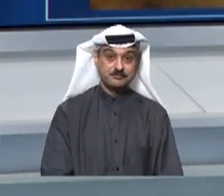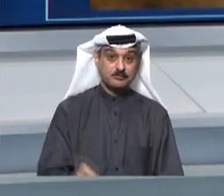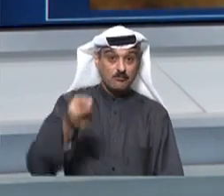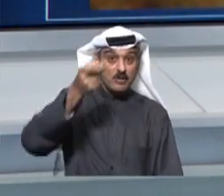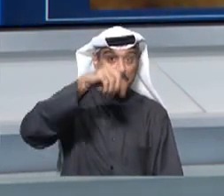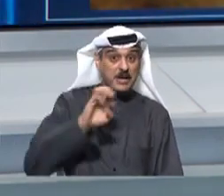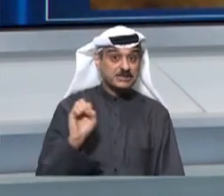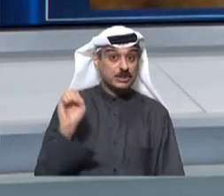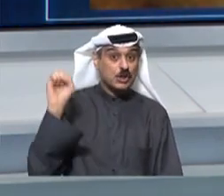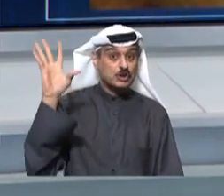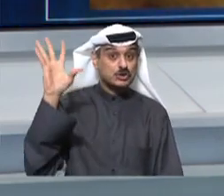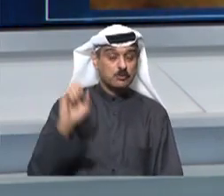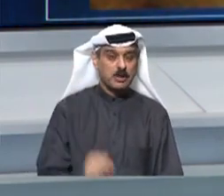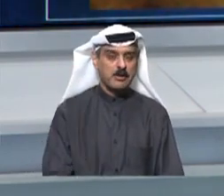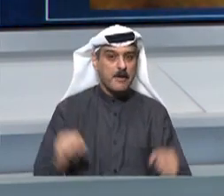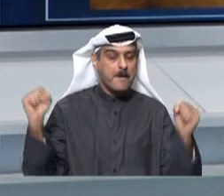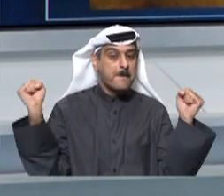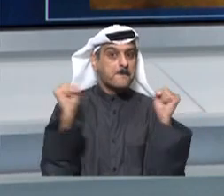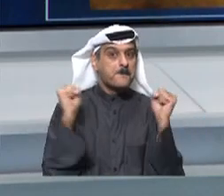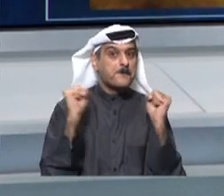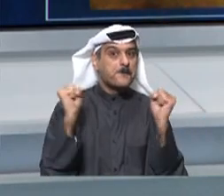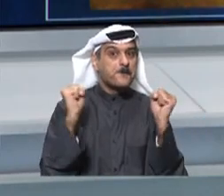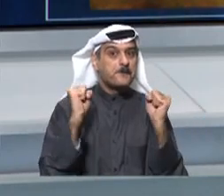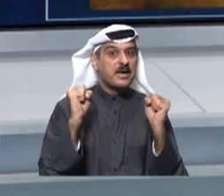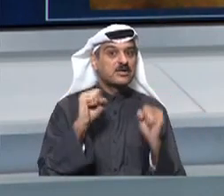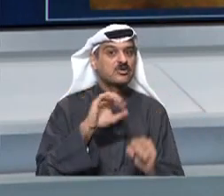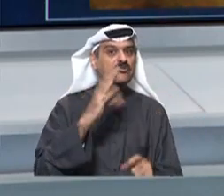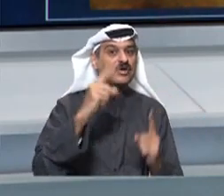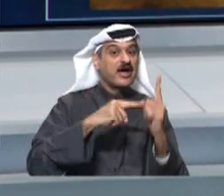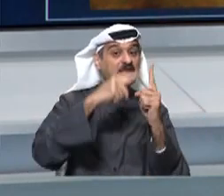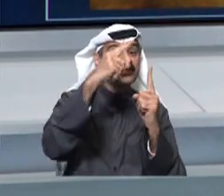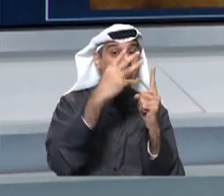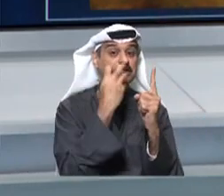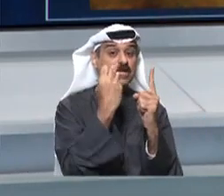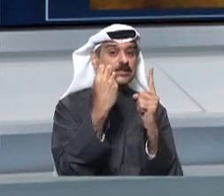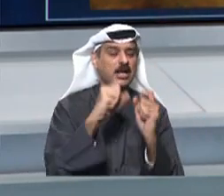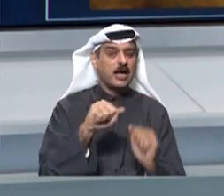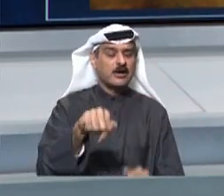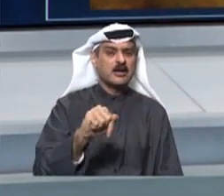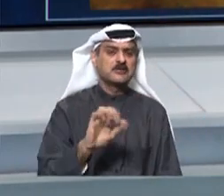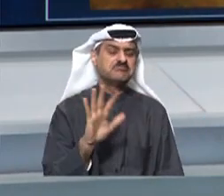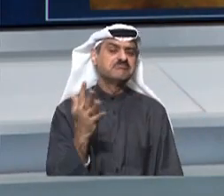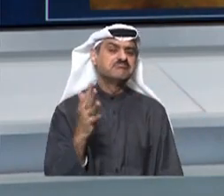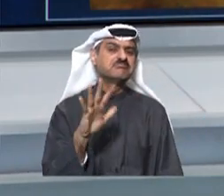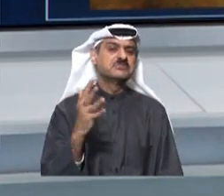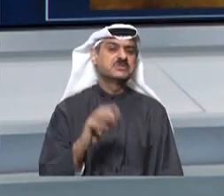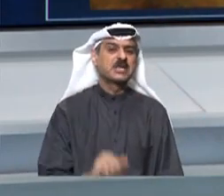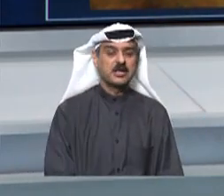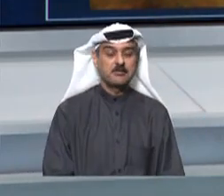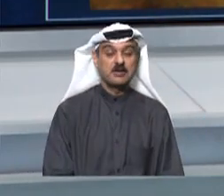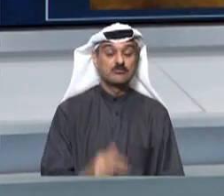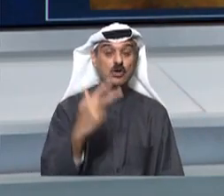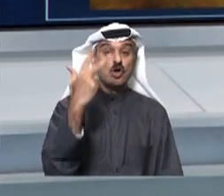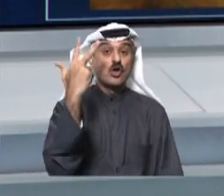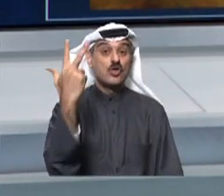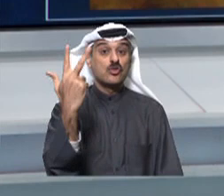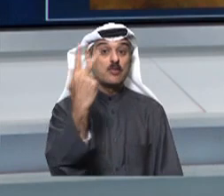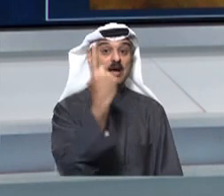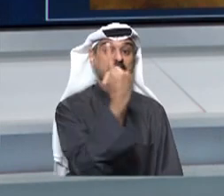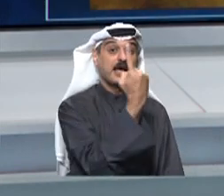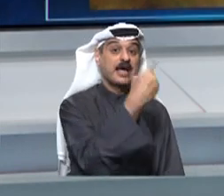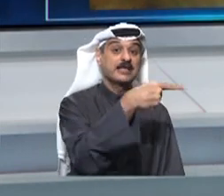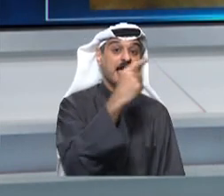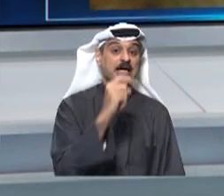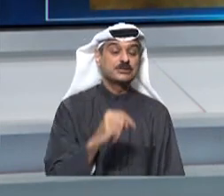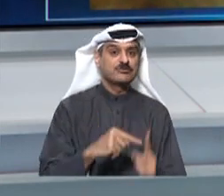الغد، أجواء راح تكون باردة، ومتوقع تتراوح درجات الحرارة في معظم المناطق البرية ما بين 8 درجات إلى 11 درجة